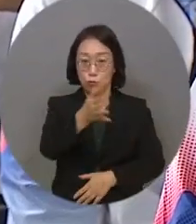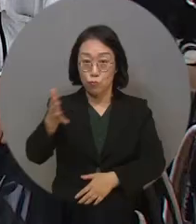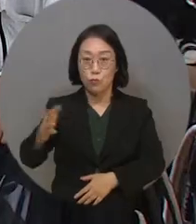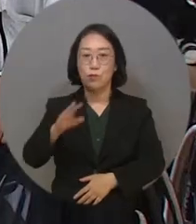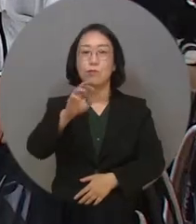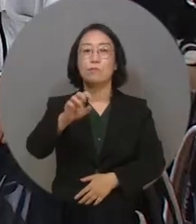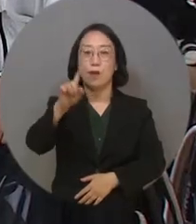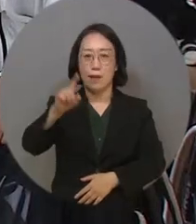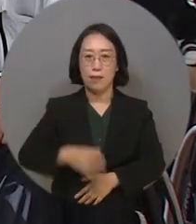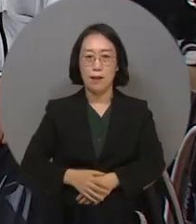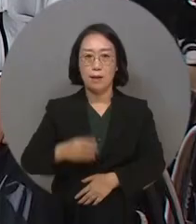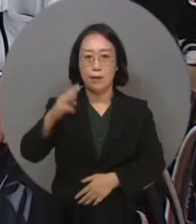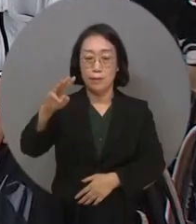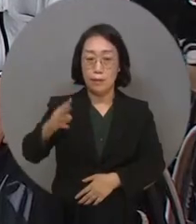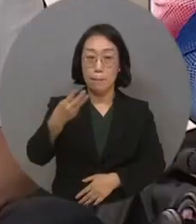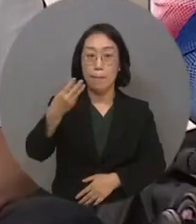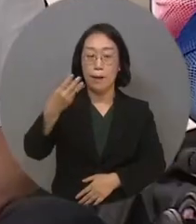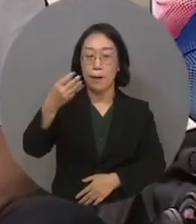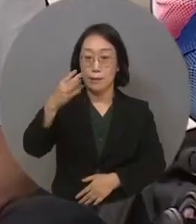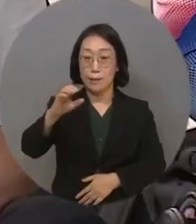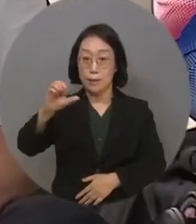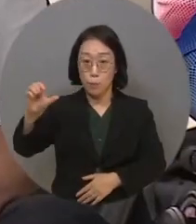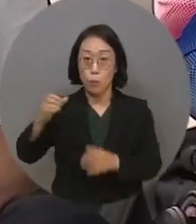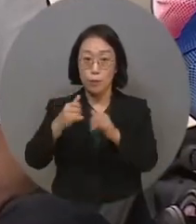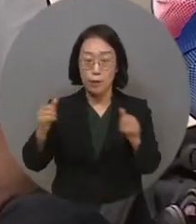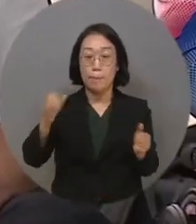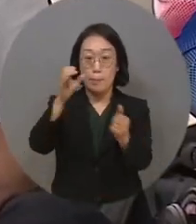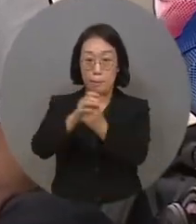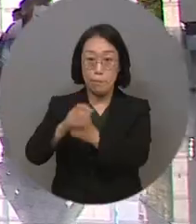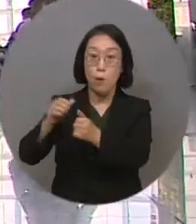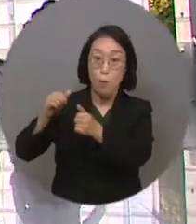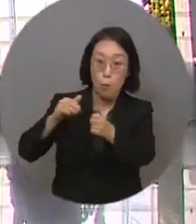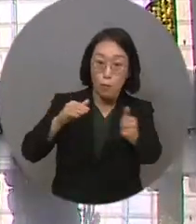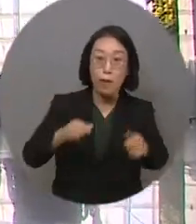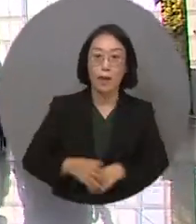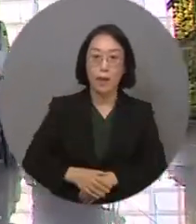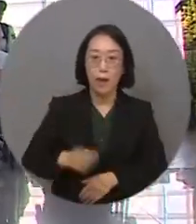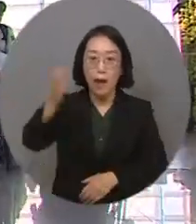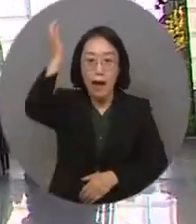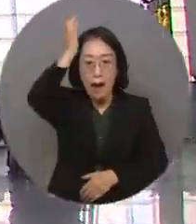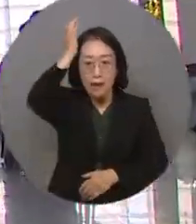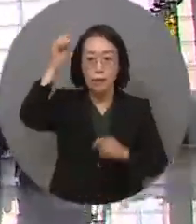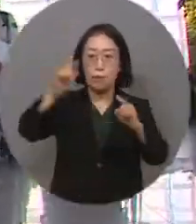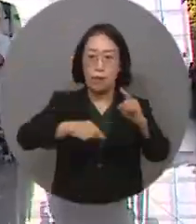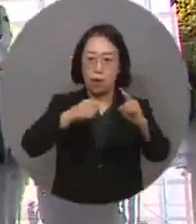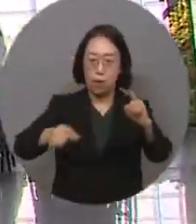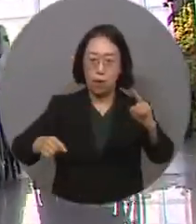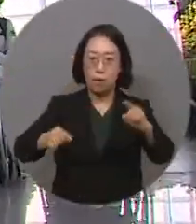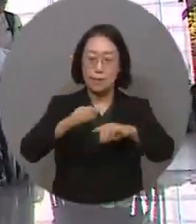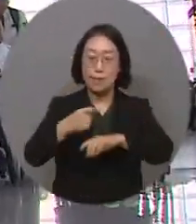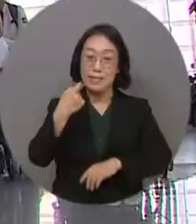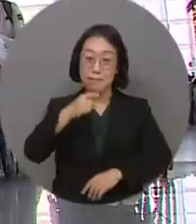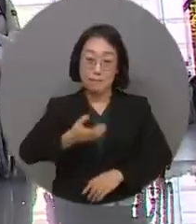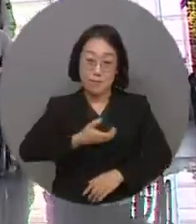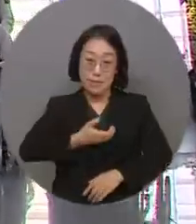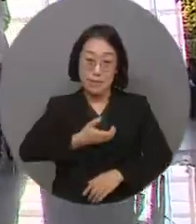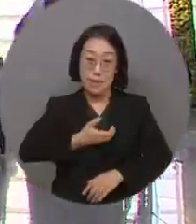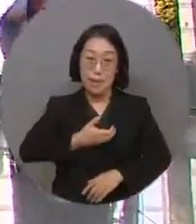걸쳐 345명 규모의 선수단을 파견해 항저우 장애인 아시아 경기대회에서의 금빛